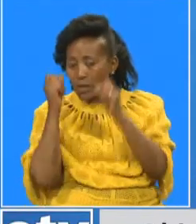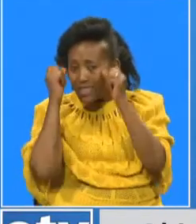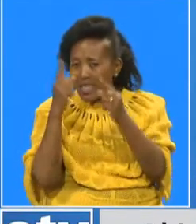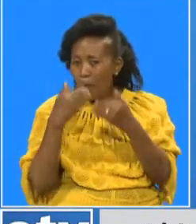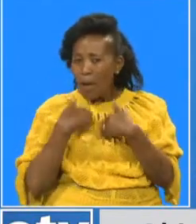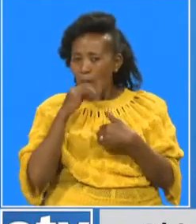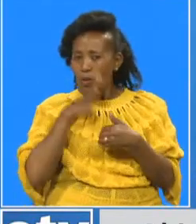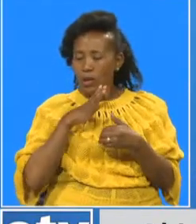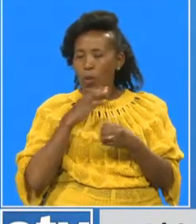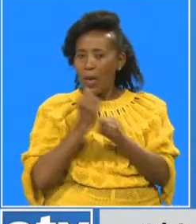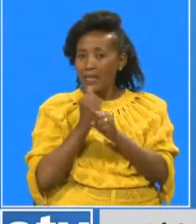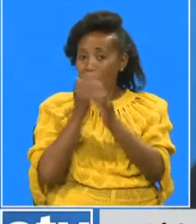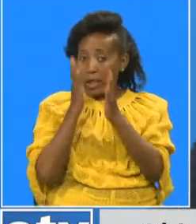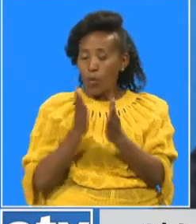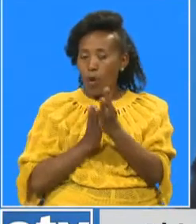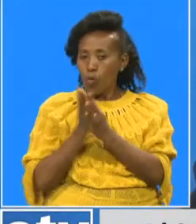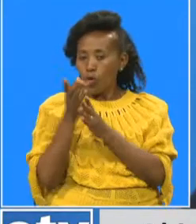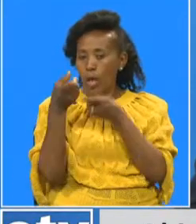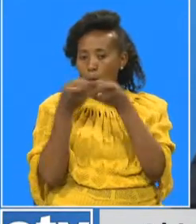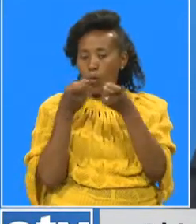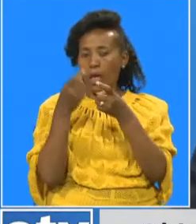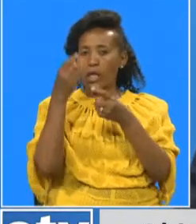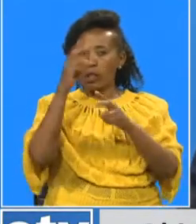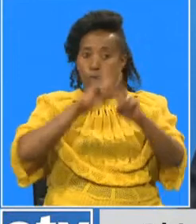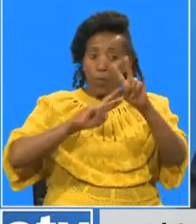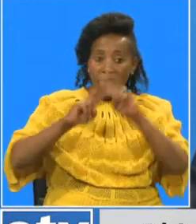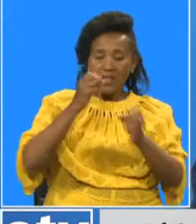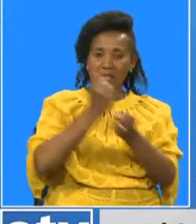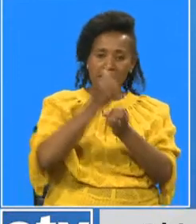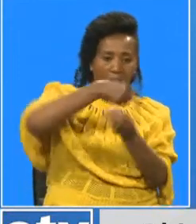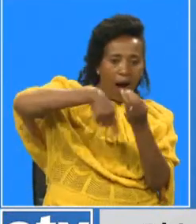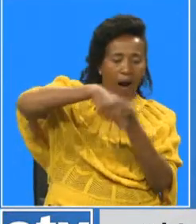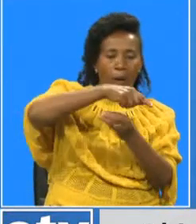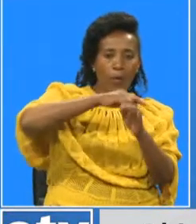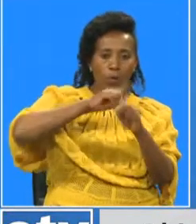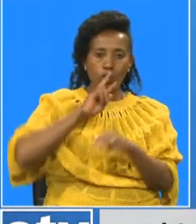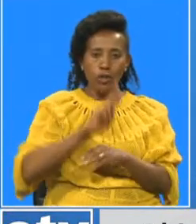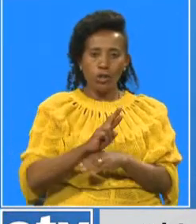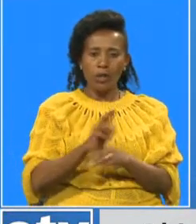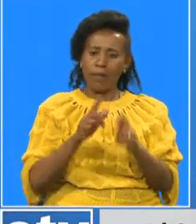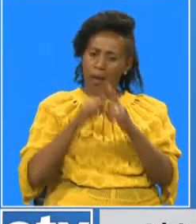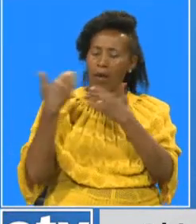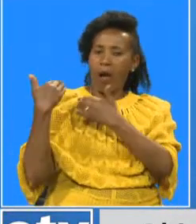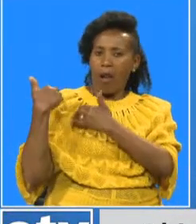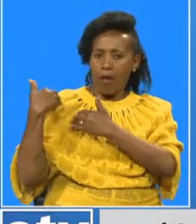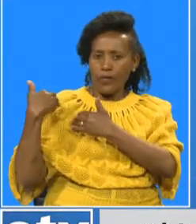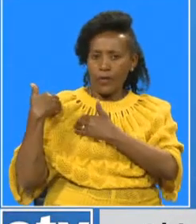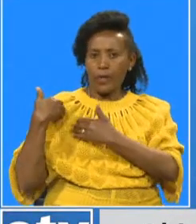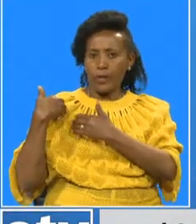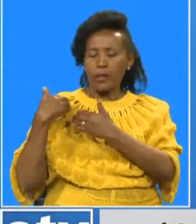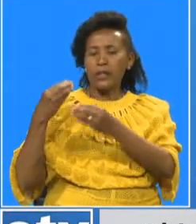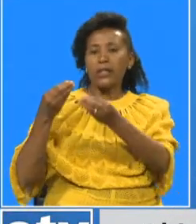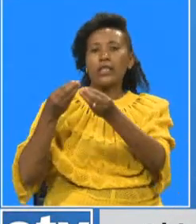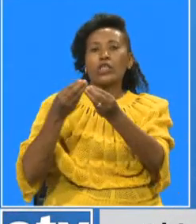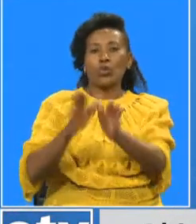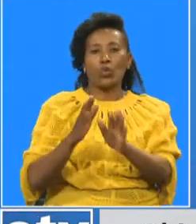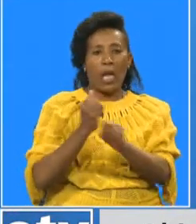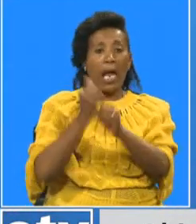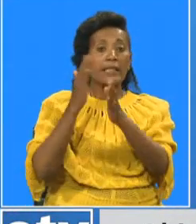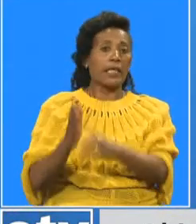ግንዛቤ ባለው ሰው ባሰሪው በኩል የመቆጣጠር ሱፐርቫይዝ የማድረግ የስራ አካባቢዎችን ትልቅ ኃላፊነት ተጥሎበታል